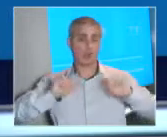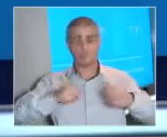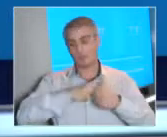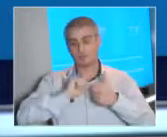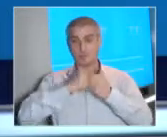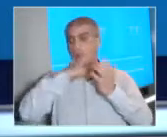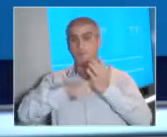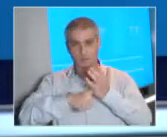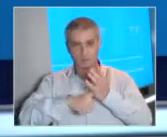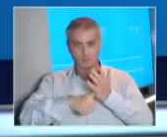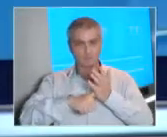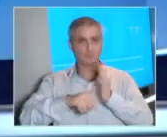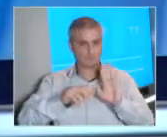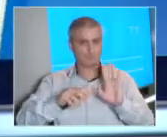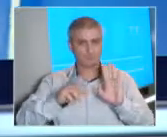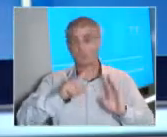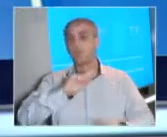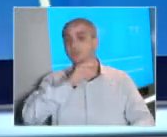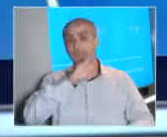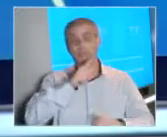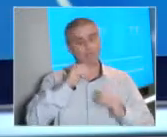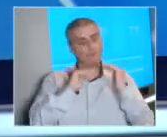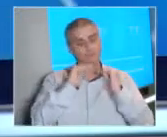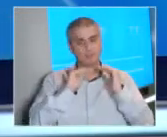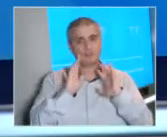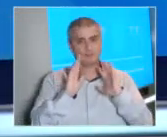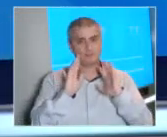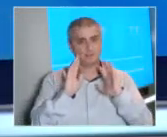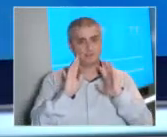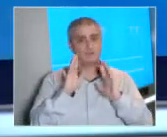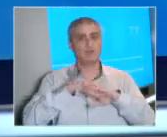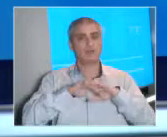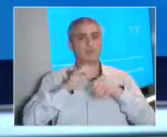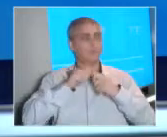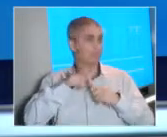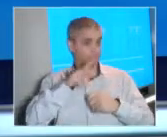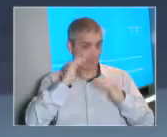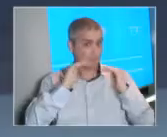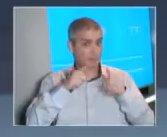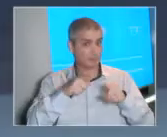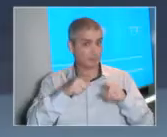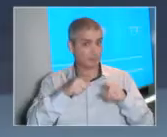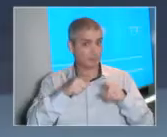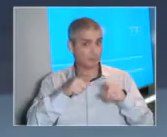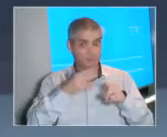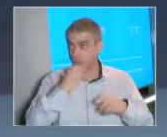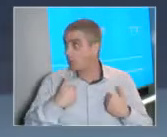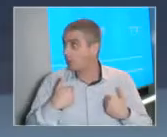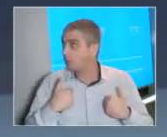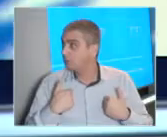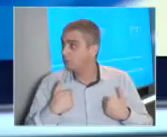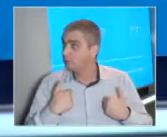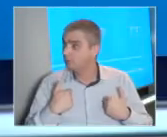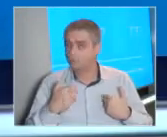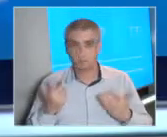הקבלנים או הבנקאים, אז כל עוד זה מידתי, ותפקיד חברי הכנסת... פה זה היה מידתי? זאת המילה. זאת המילה. האם זה מידתי? שואל אותי, זה